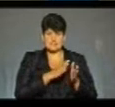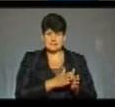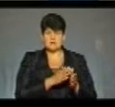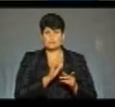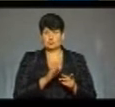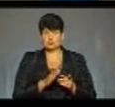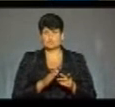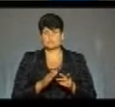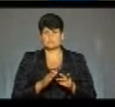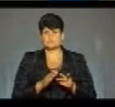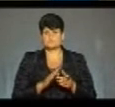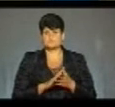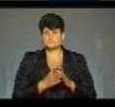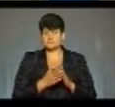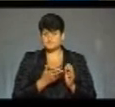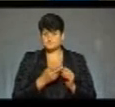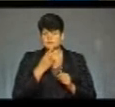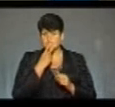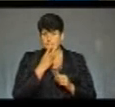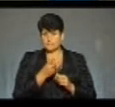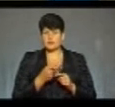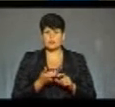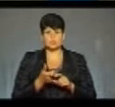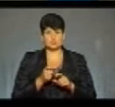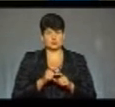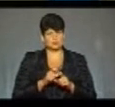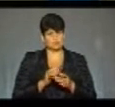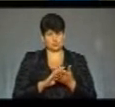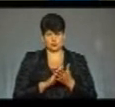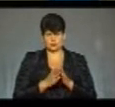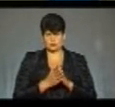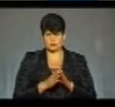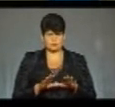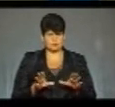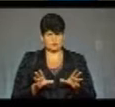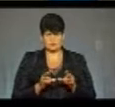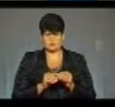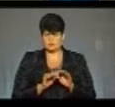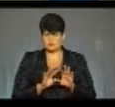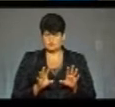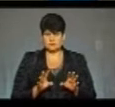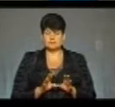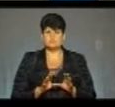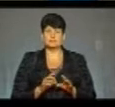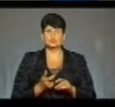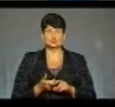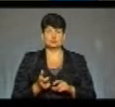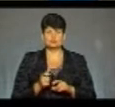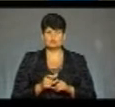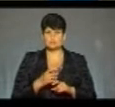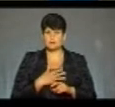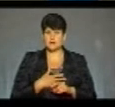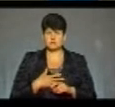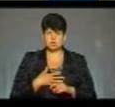реагувати консолідовано. І, відповідно, ми бачили дуже консолідовану позицію, тобто дуже, скажімо, переживали,